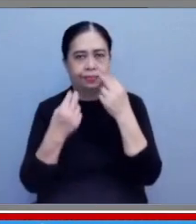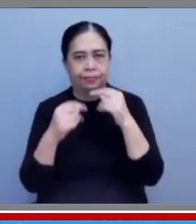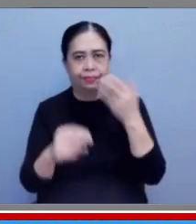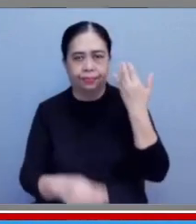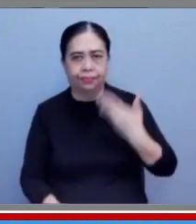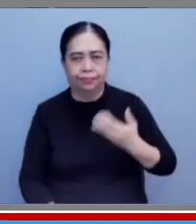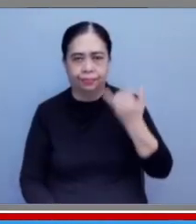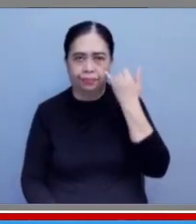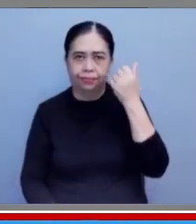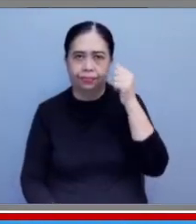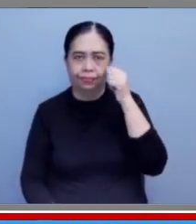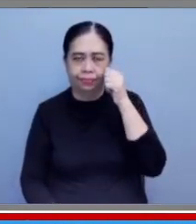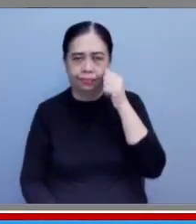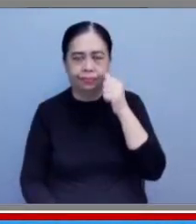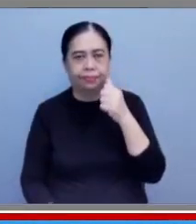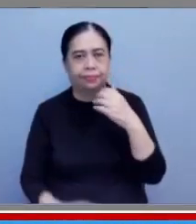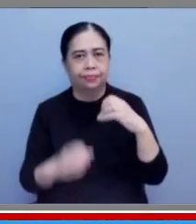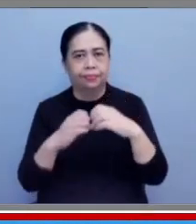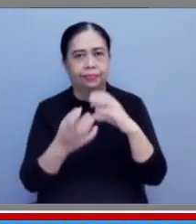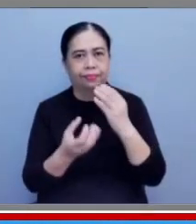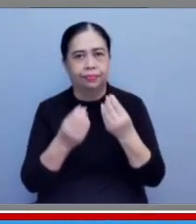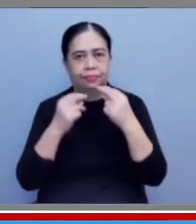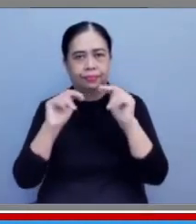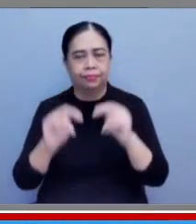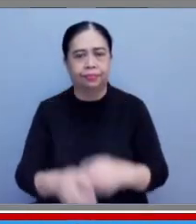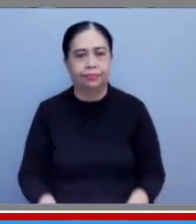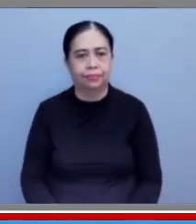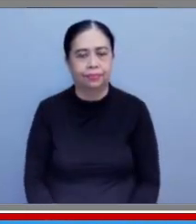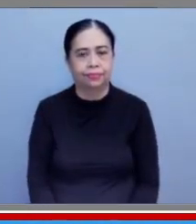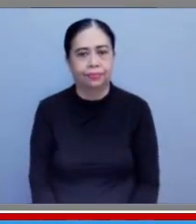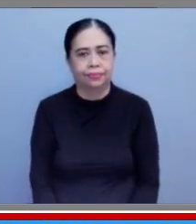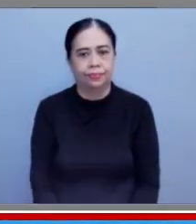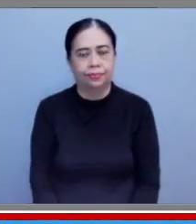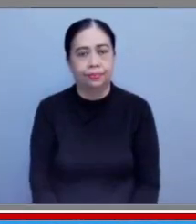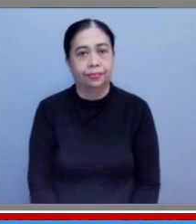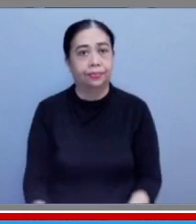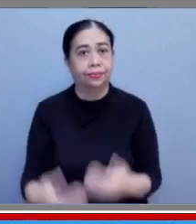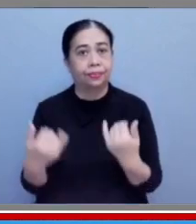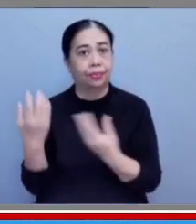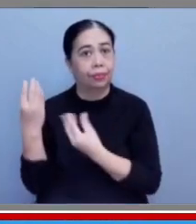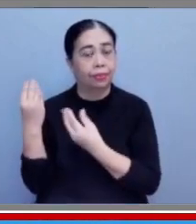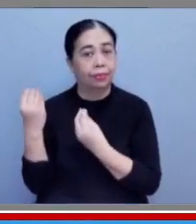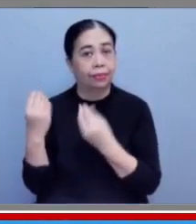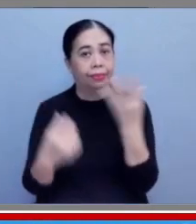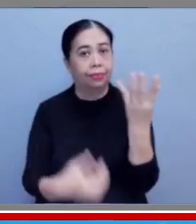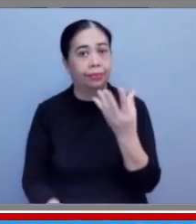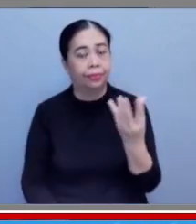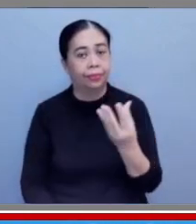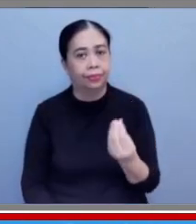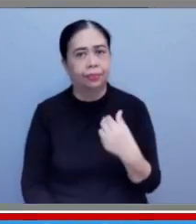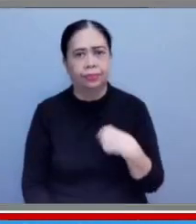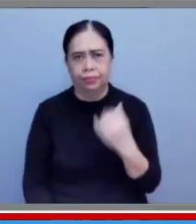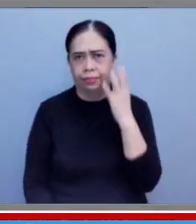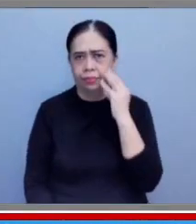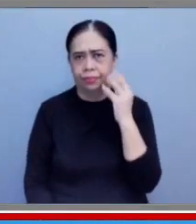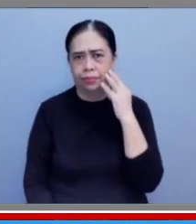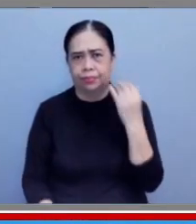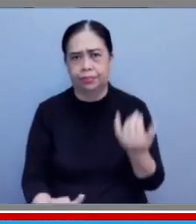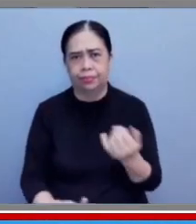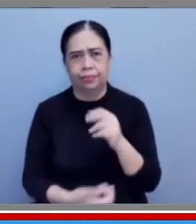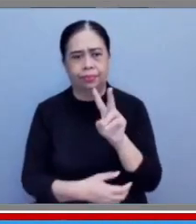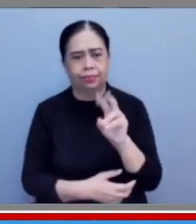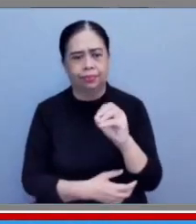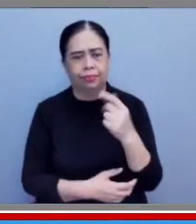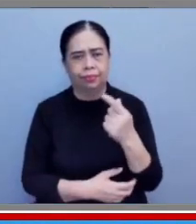G integrated news update tayo sa sitwasyon sa Batangas kung saan nararanasan nga ang volcanic smug o vog mula sa